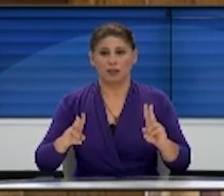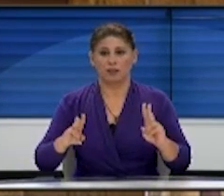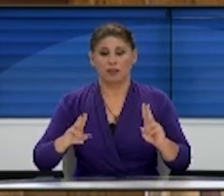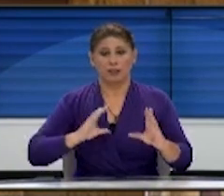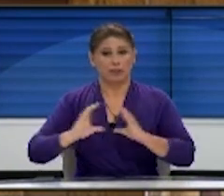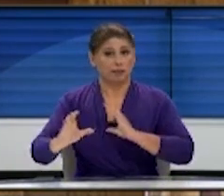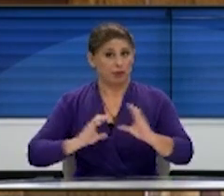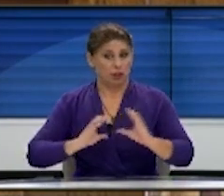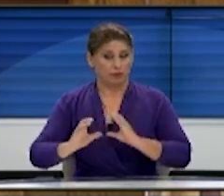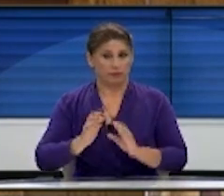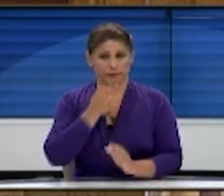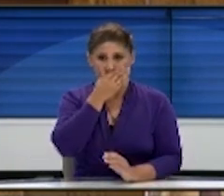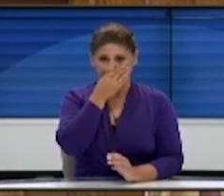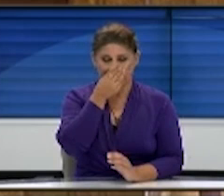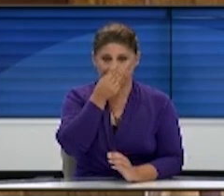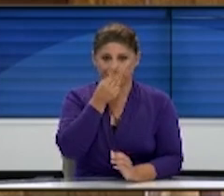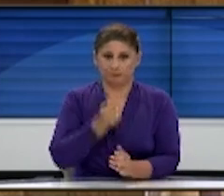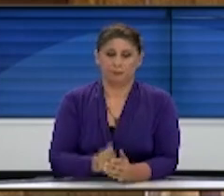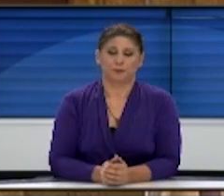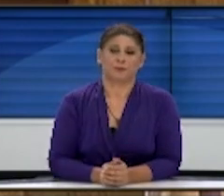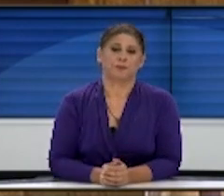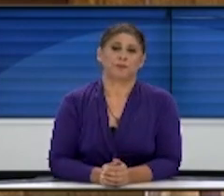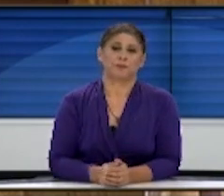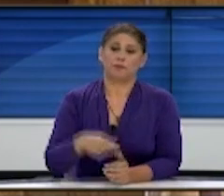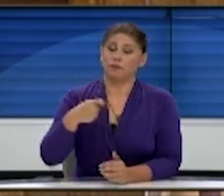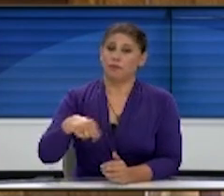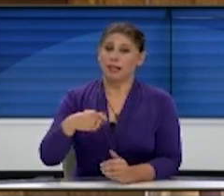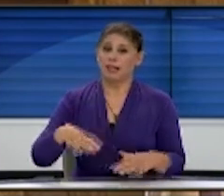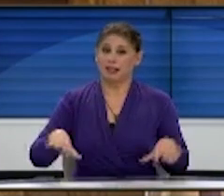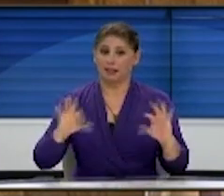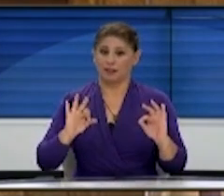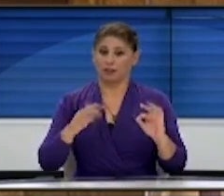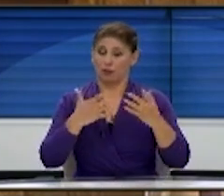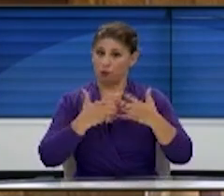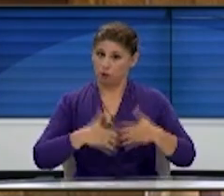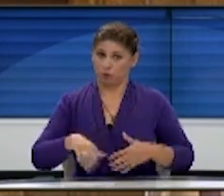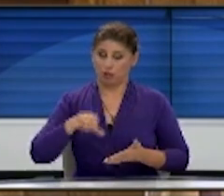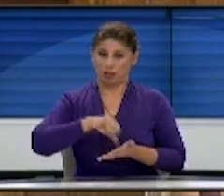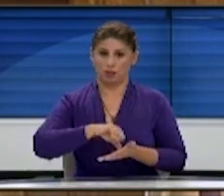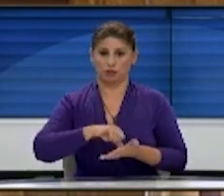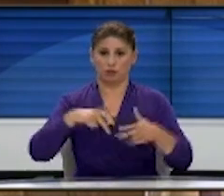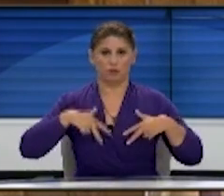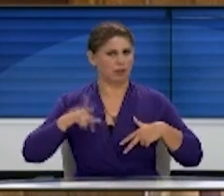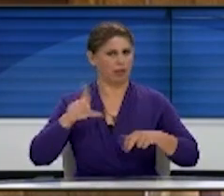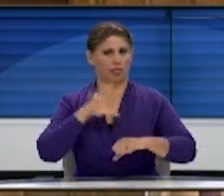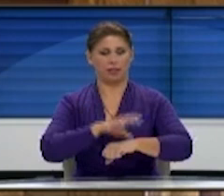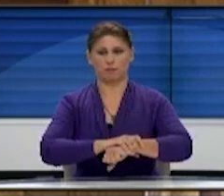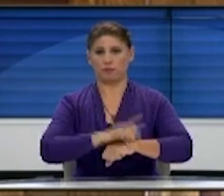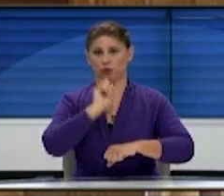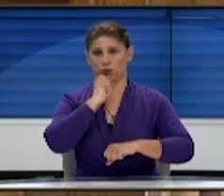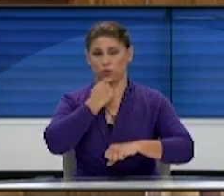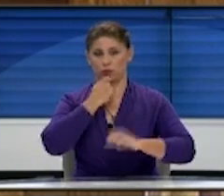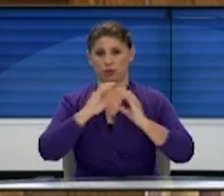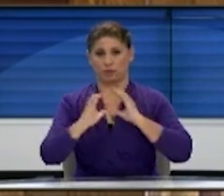ή επικοινωνίας. Η δικαστική αρχή, η οποία είναι λειτουργία του αστικού κράτους, δεν δεσμεύεται από το απόρριτο